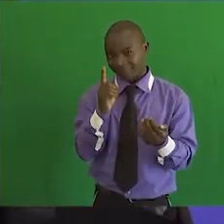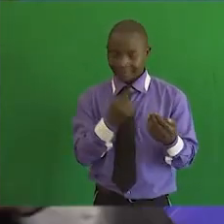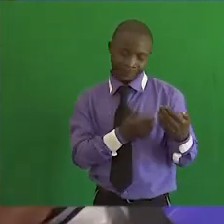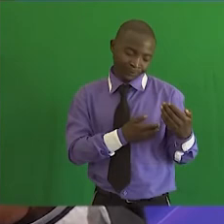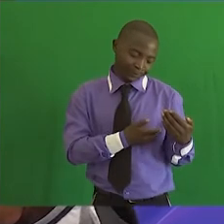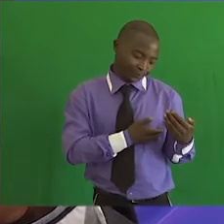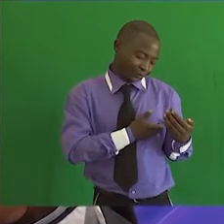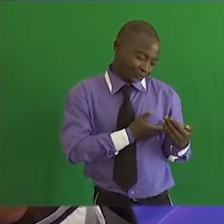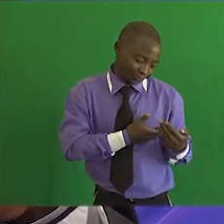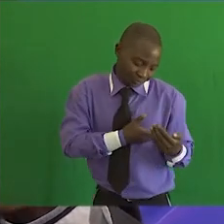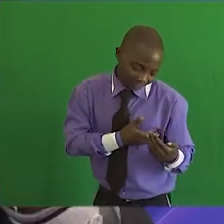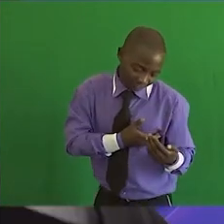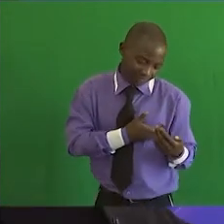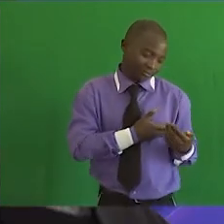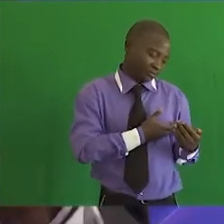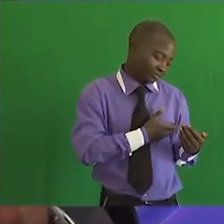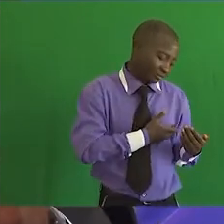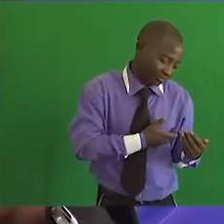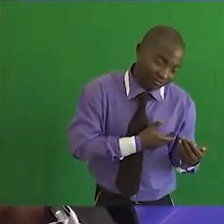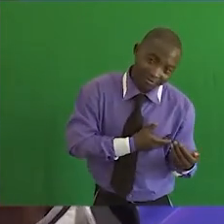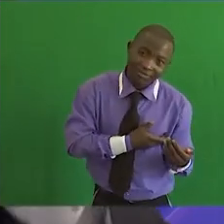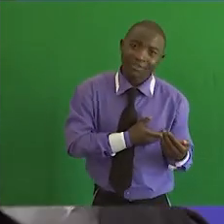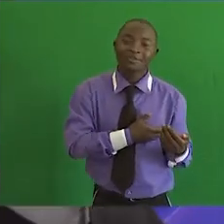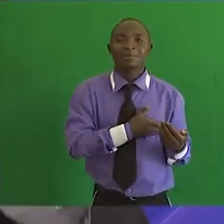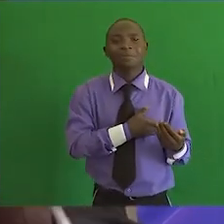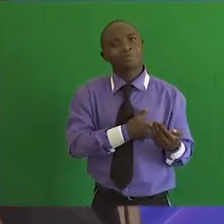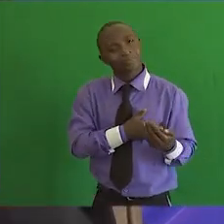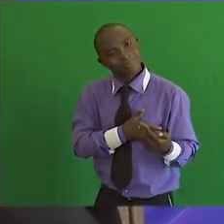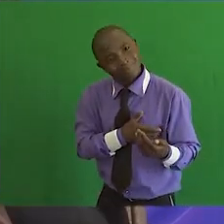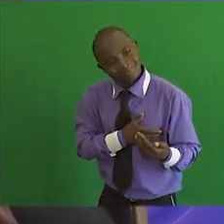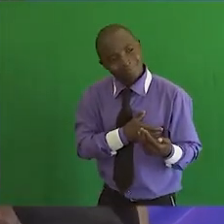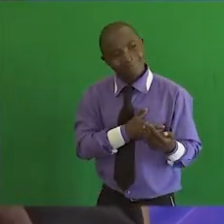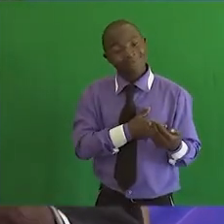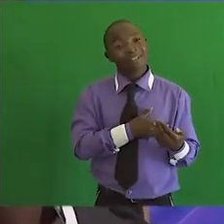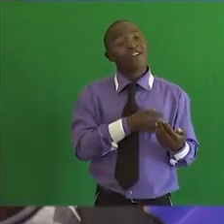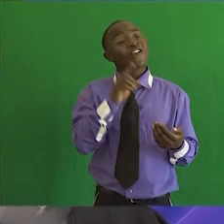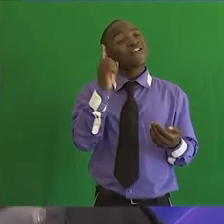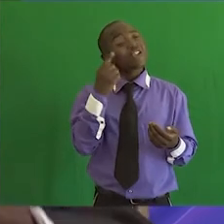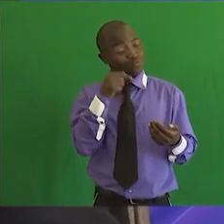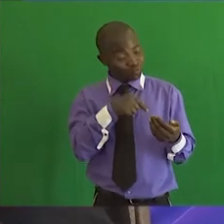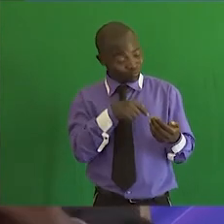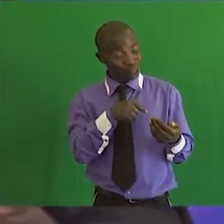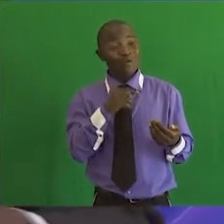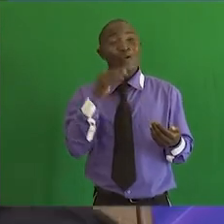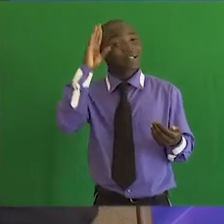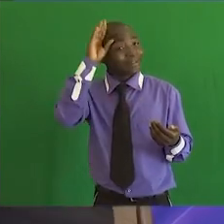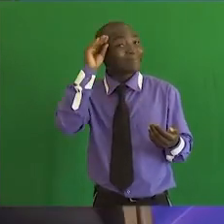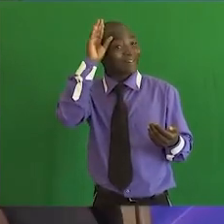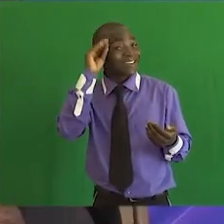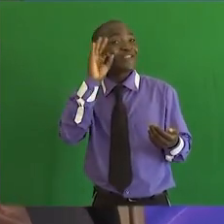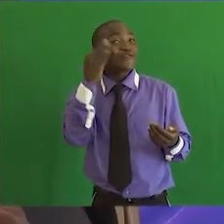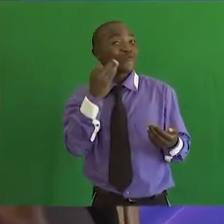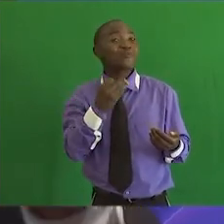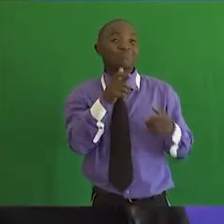kuzviwana mumukaka. Poita nguva yekuti wamurumura uchakufamba chichi dhe